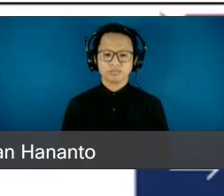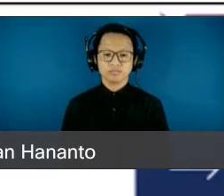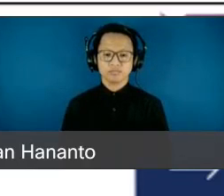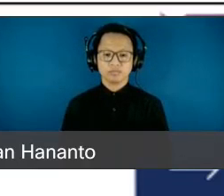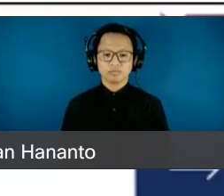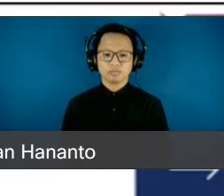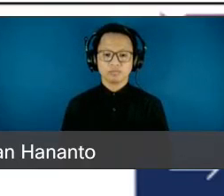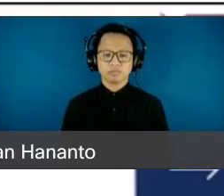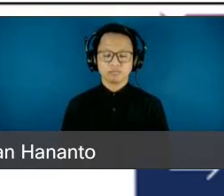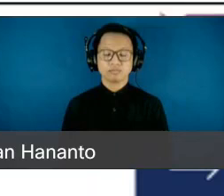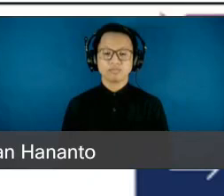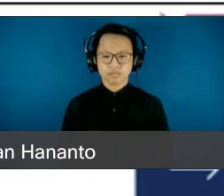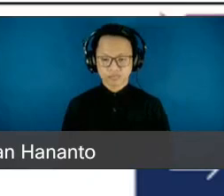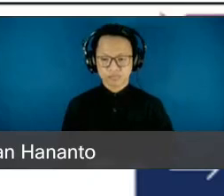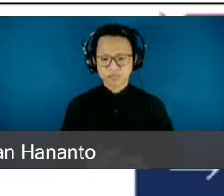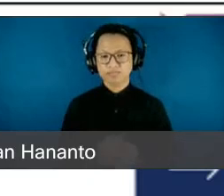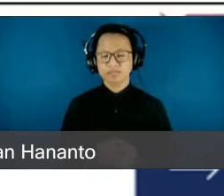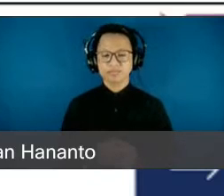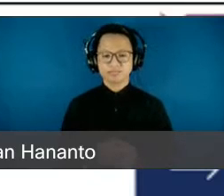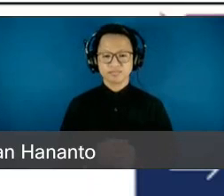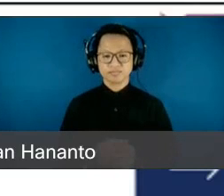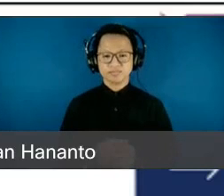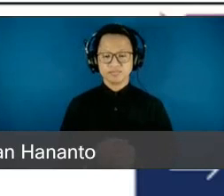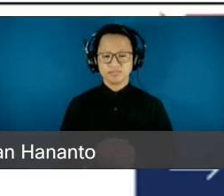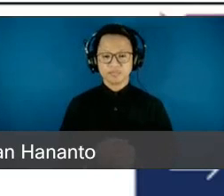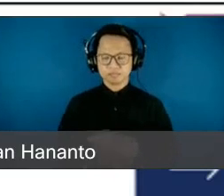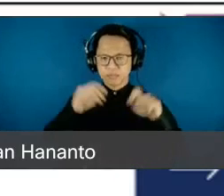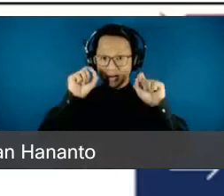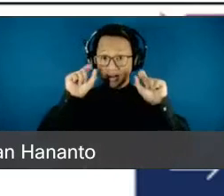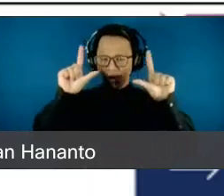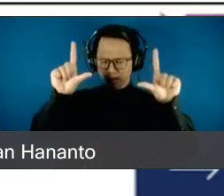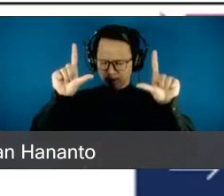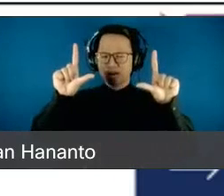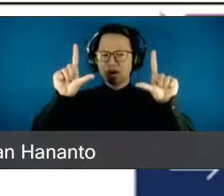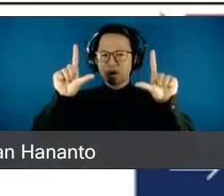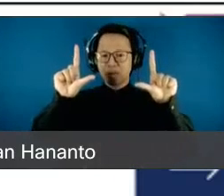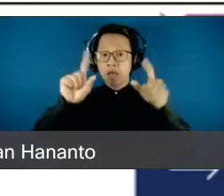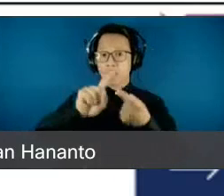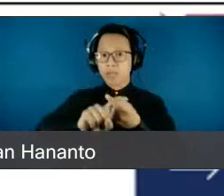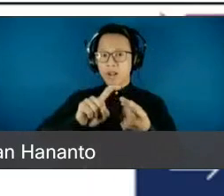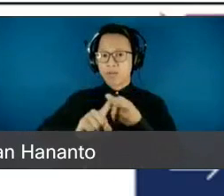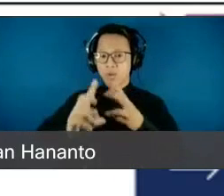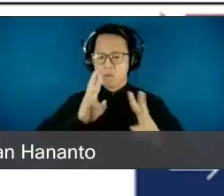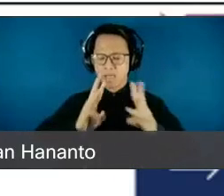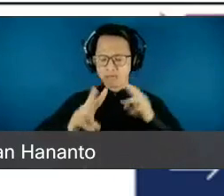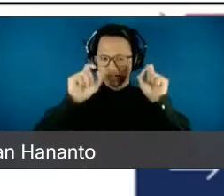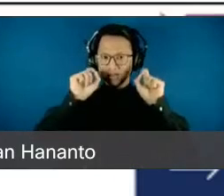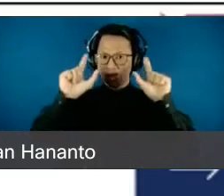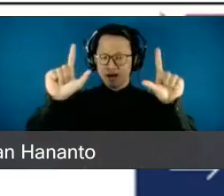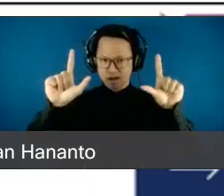Silakan, Mbak. Jadi disadari oleh teman-teman jurnalis bahwa